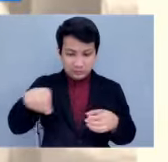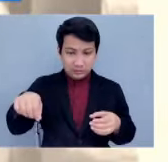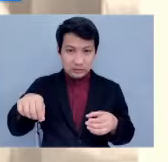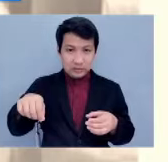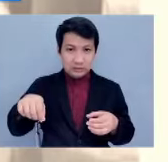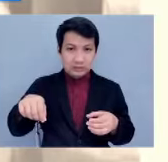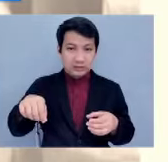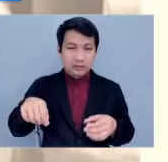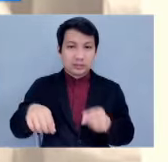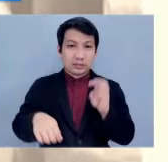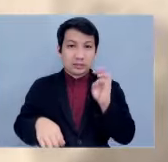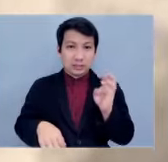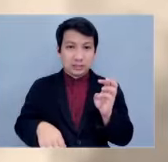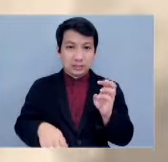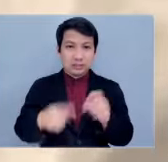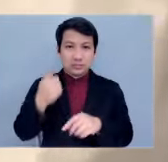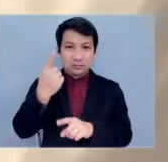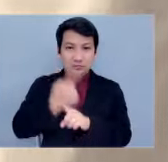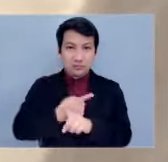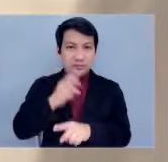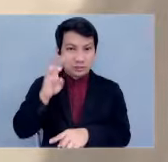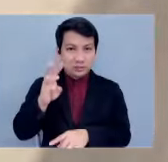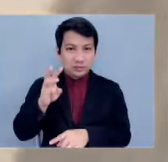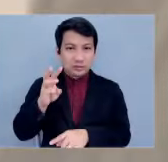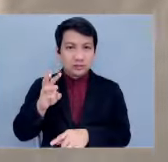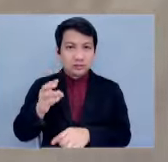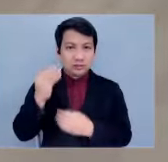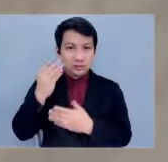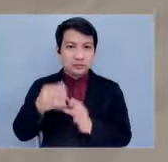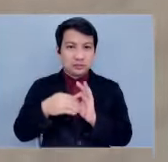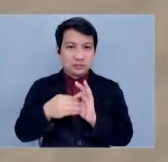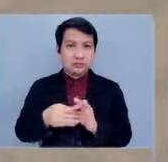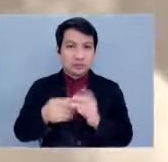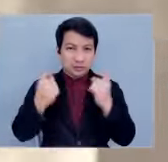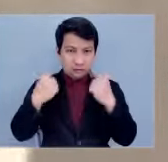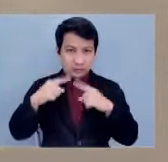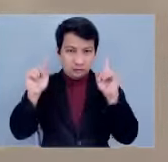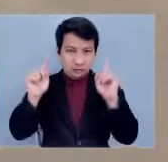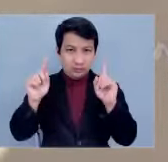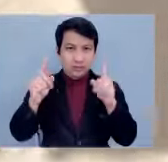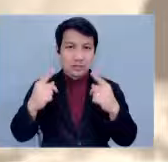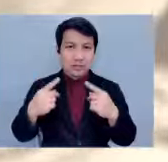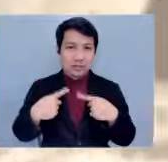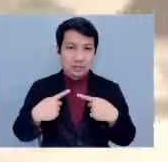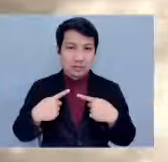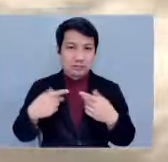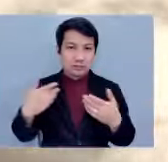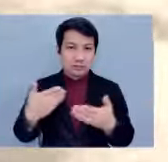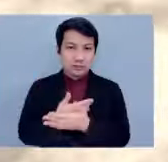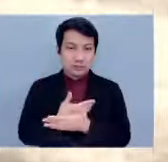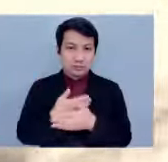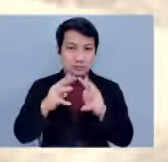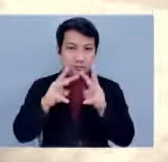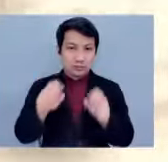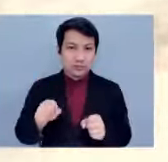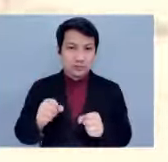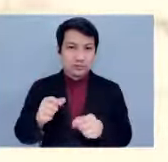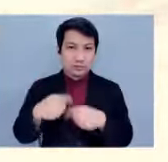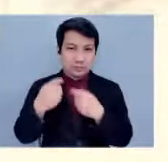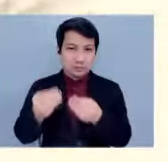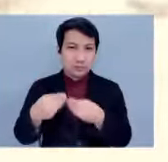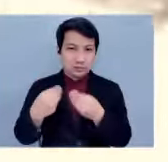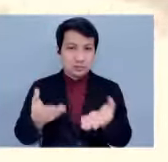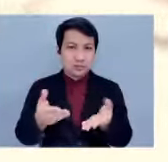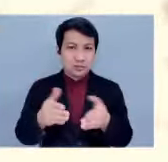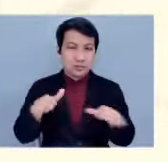6 digits kada buwan, itinuturing ni Valerie na tagumpay ang pagkakaroon ng bagong warehouse at pagbibigay trabaho sa mas